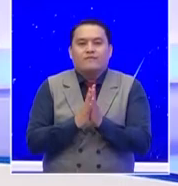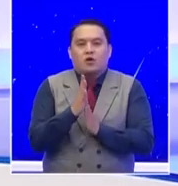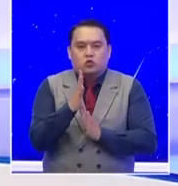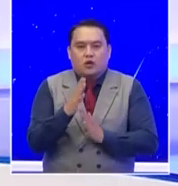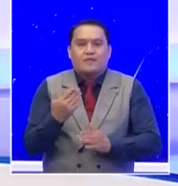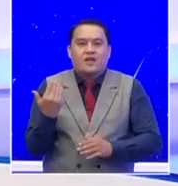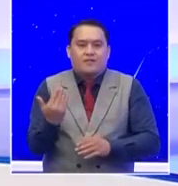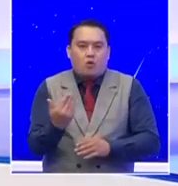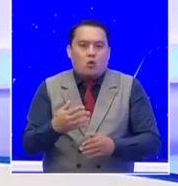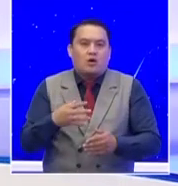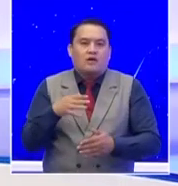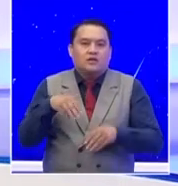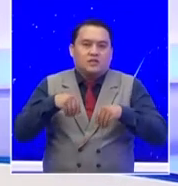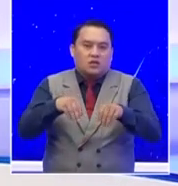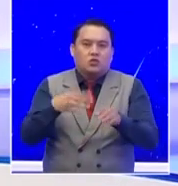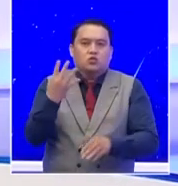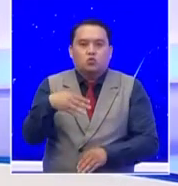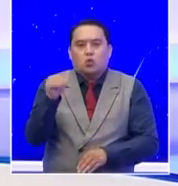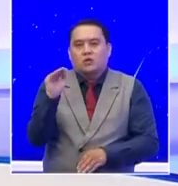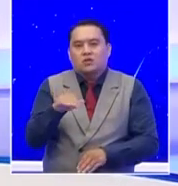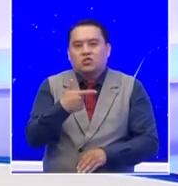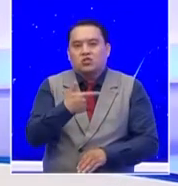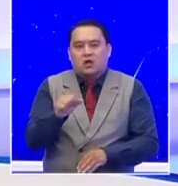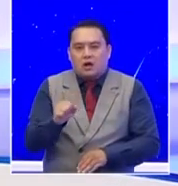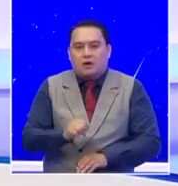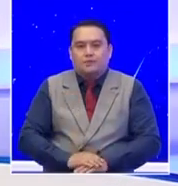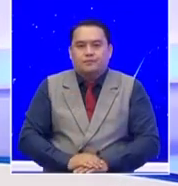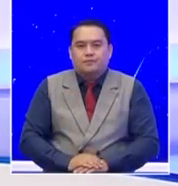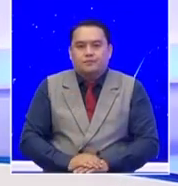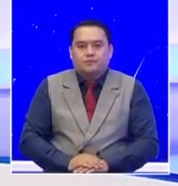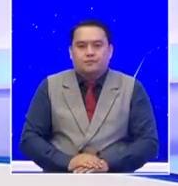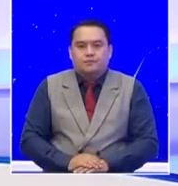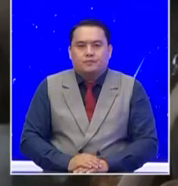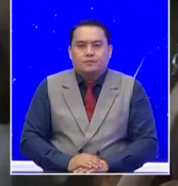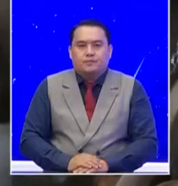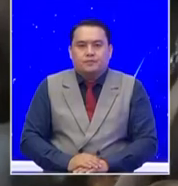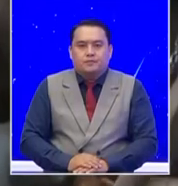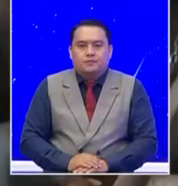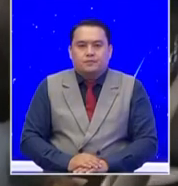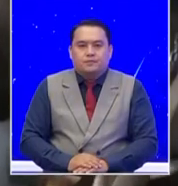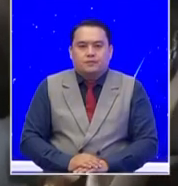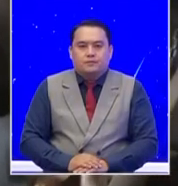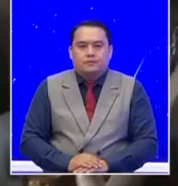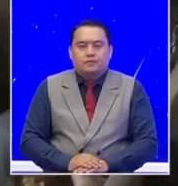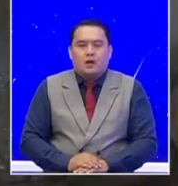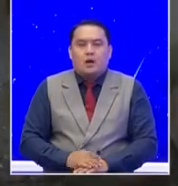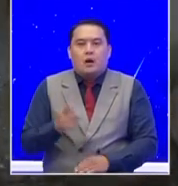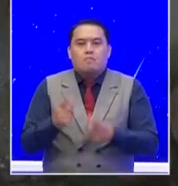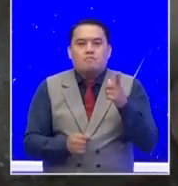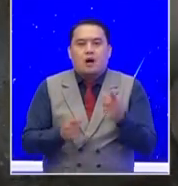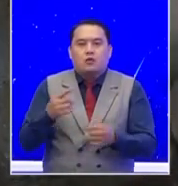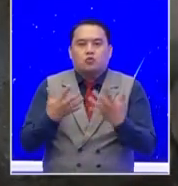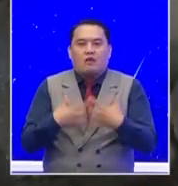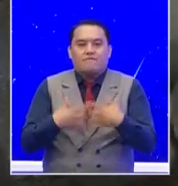люцерны и весной было засеяно более 40 тысяч гектаров молочно-товарная ферма the